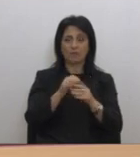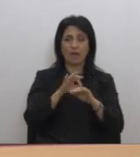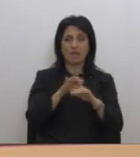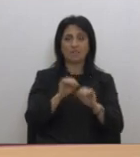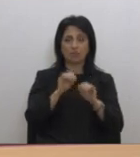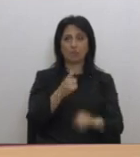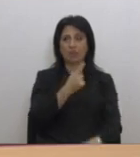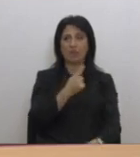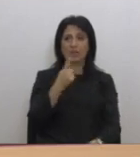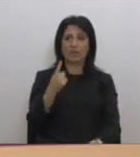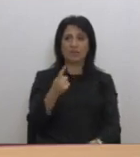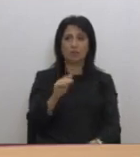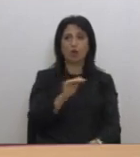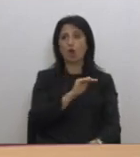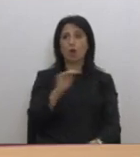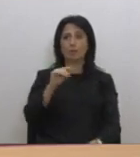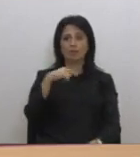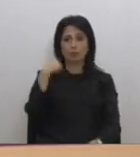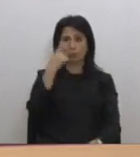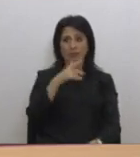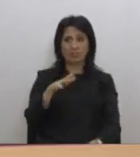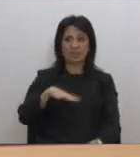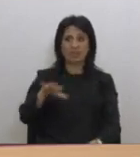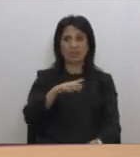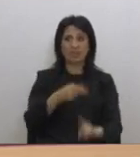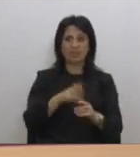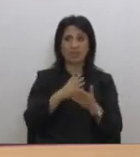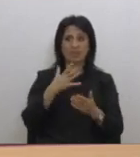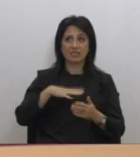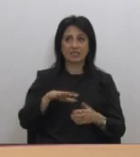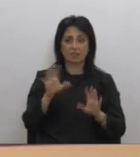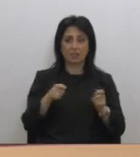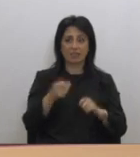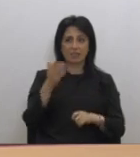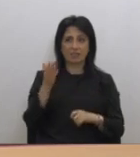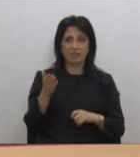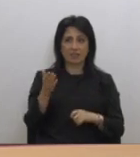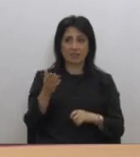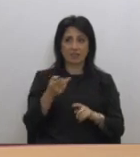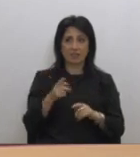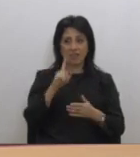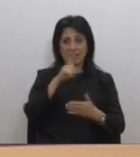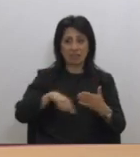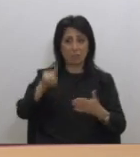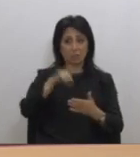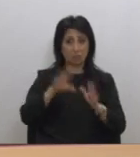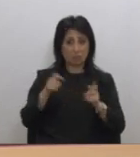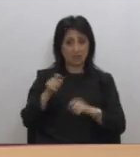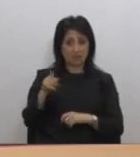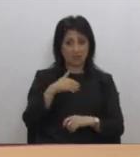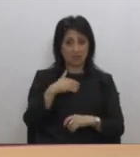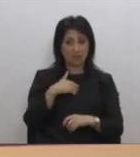შეუძლია ერთადერთ ოფიციალურ პირს დღეს ამ ქვეყანაში და ეს არის საქართველოს პრეზიდენტი. იმპიჩმენტი კიდა